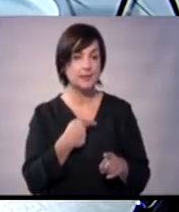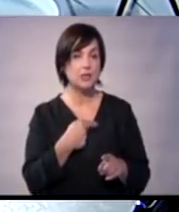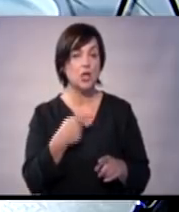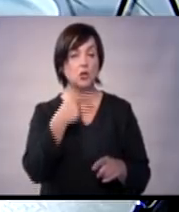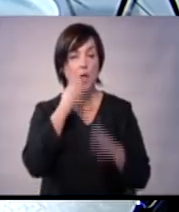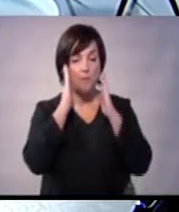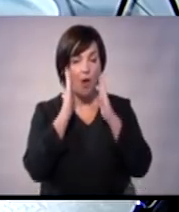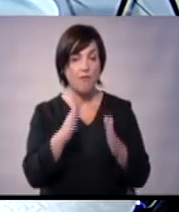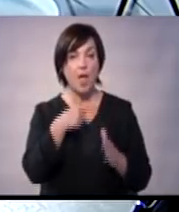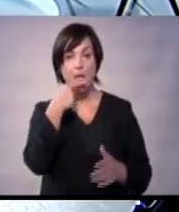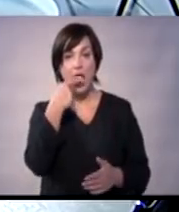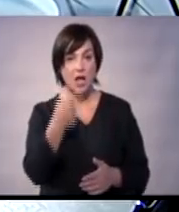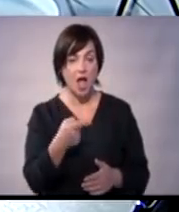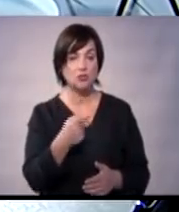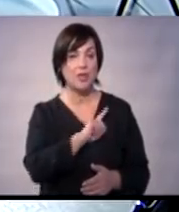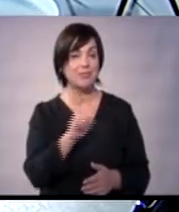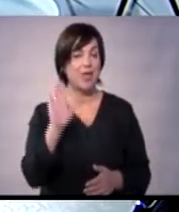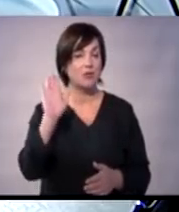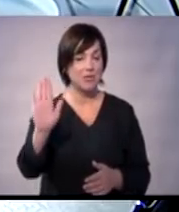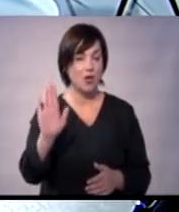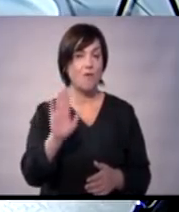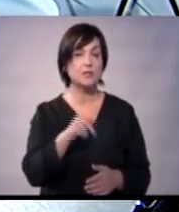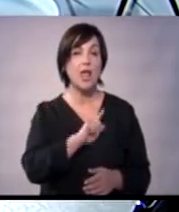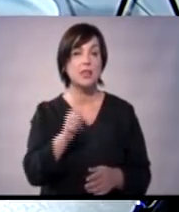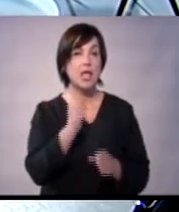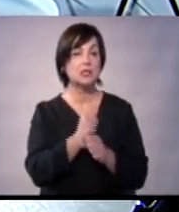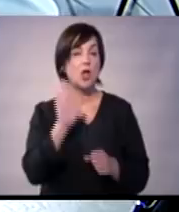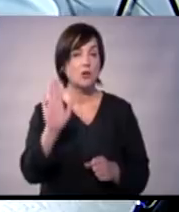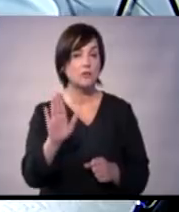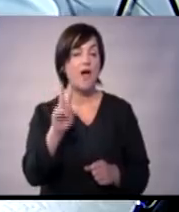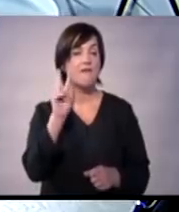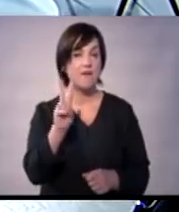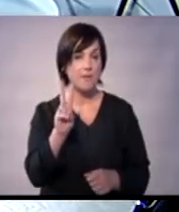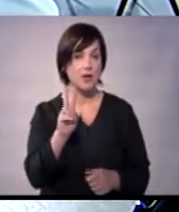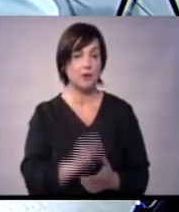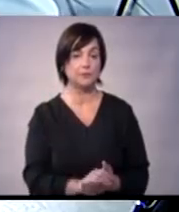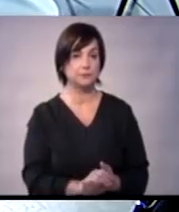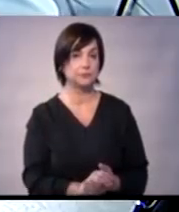Тој ме уверува и ми кажува дека не е од негова страна и дека не е од права на Памород за Памане.